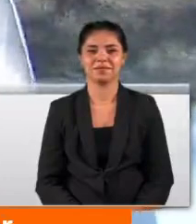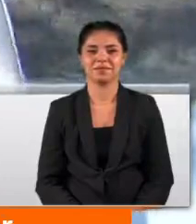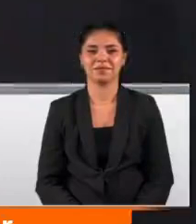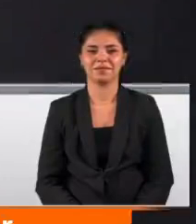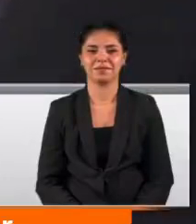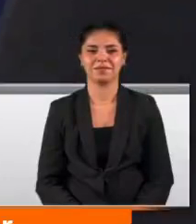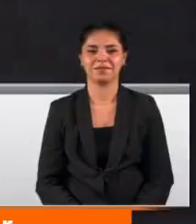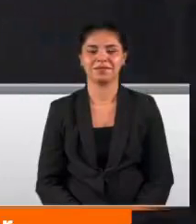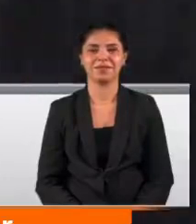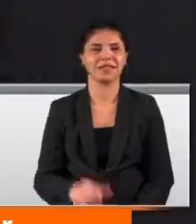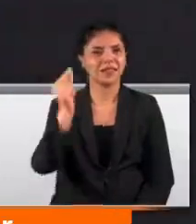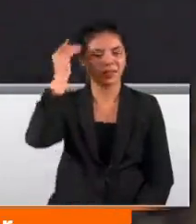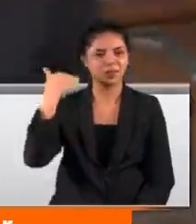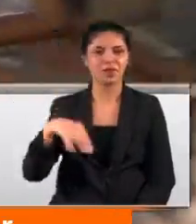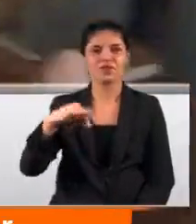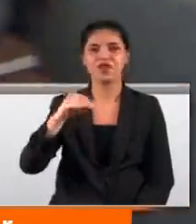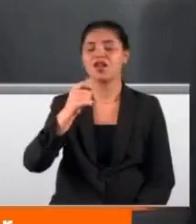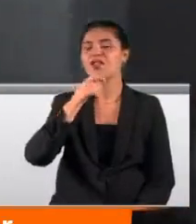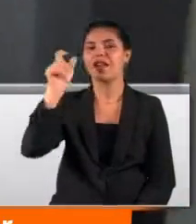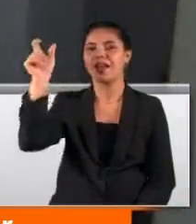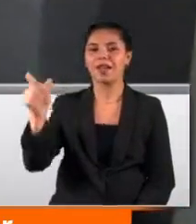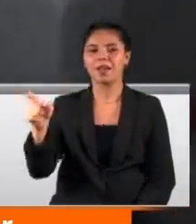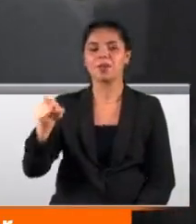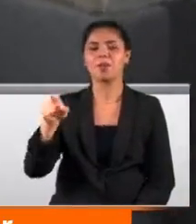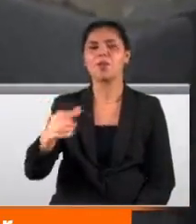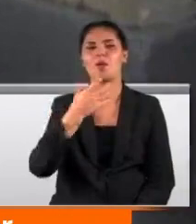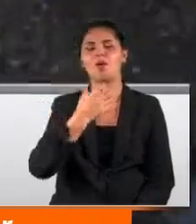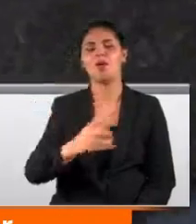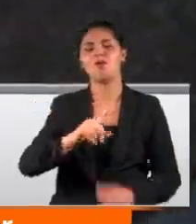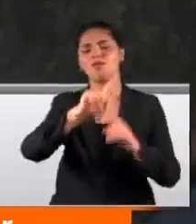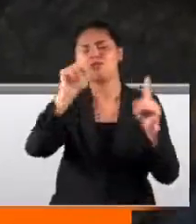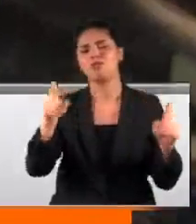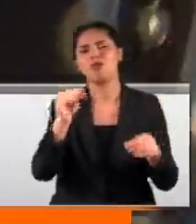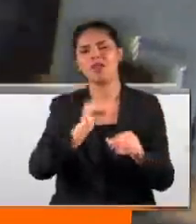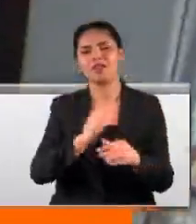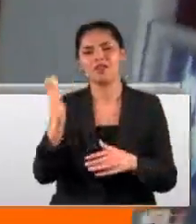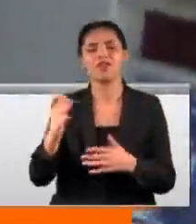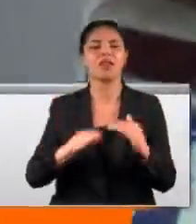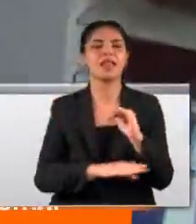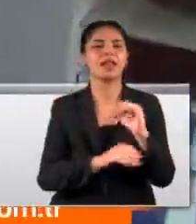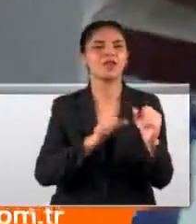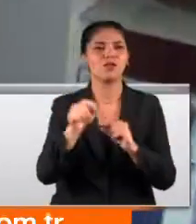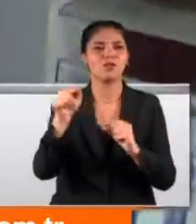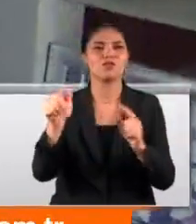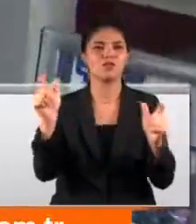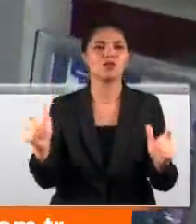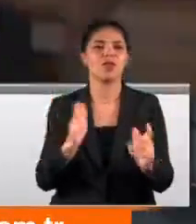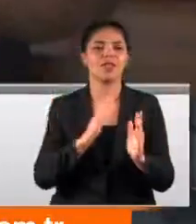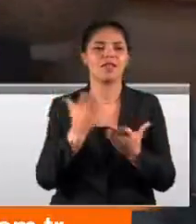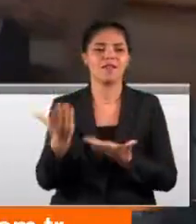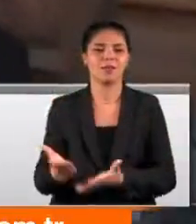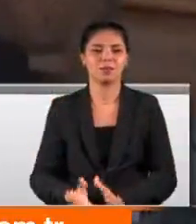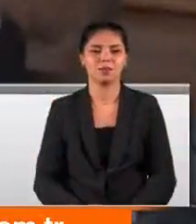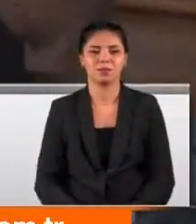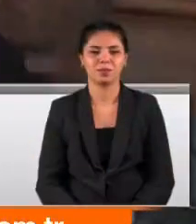içmeye geldik. Uzun saçlı çaycı ömrünü bu çay ocağında geçirdi. Ve yaşam mücadelesi yine bu çay ocağında devam ediyor.